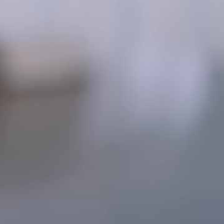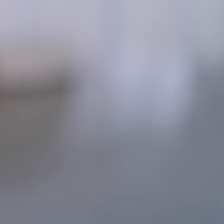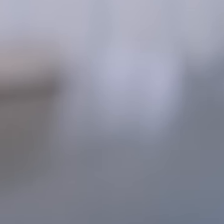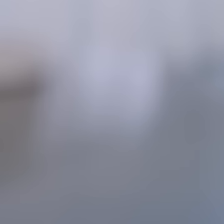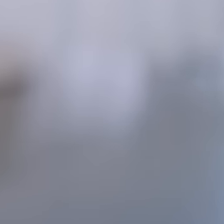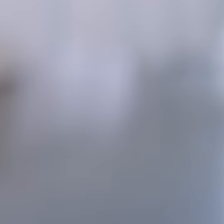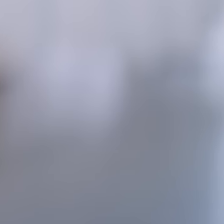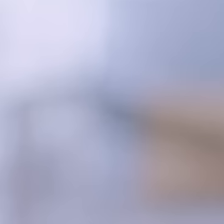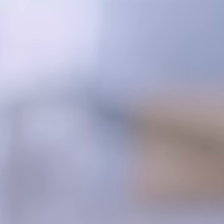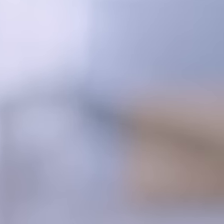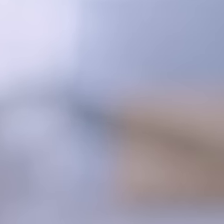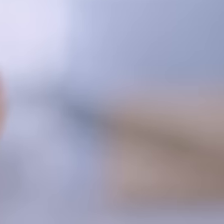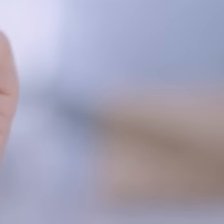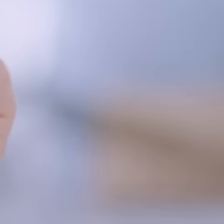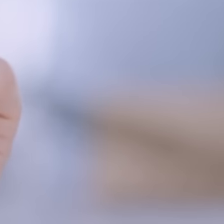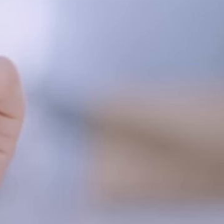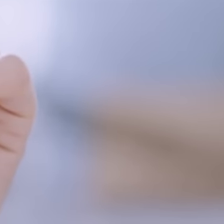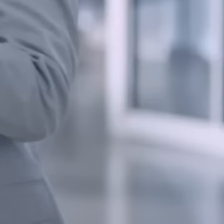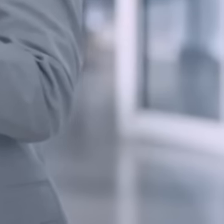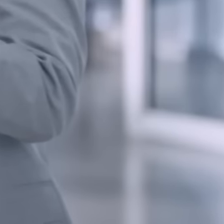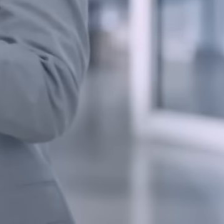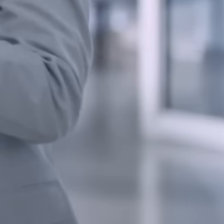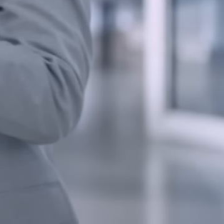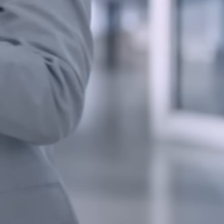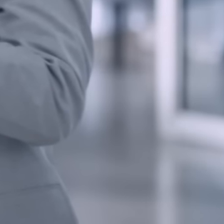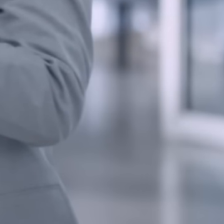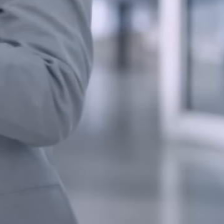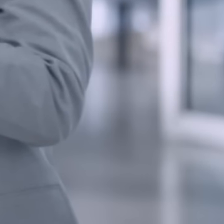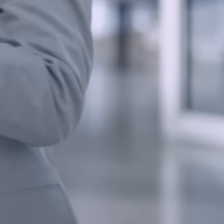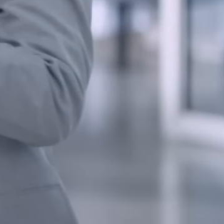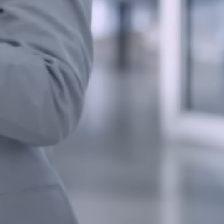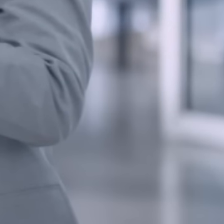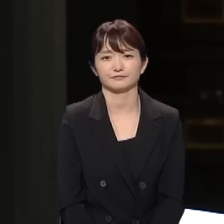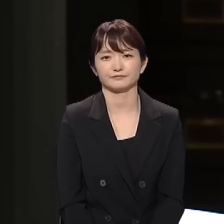잇몸 속부터 단단하게 인사돌로 플러스하세요. 인사돌 플러스.